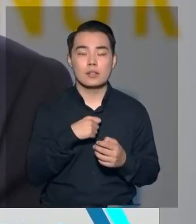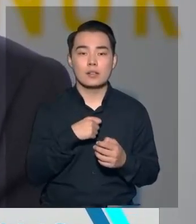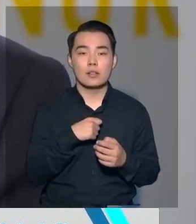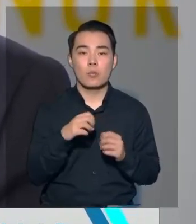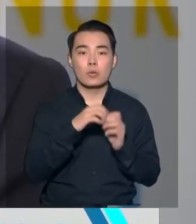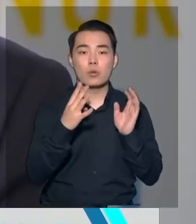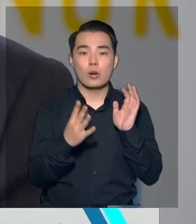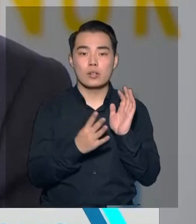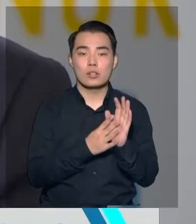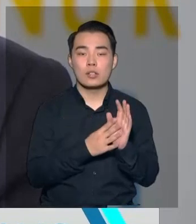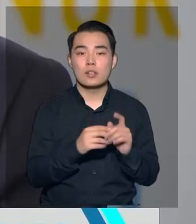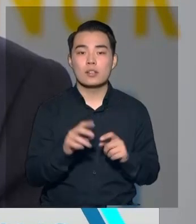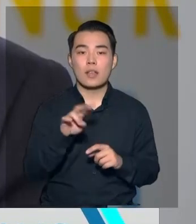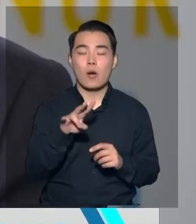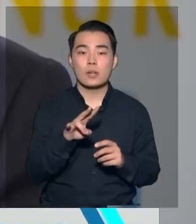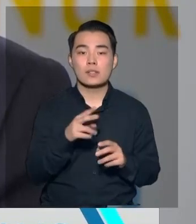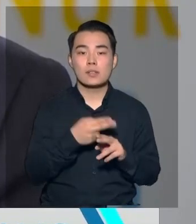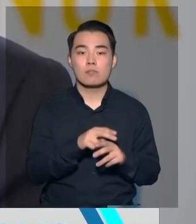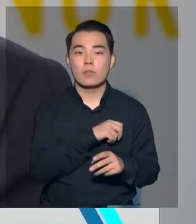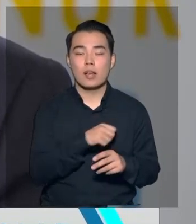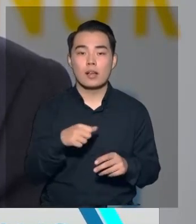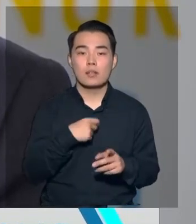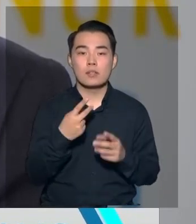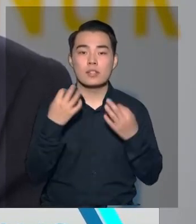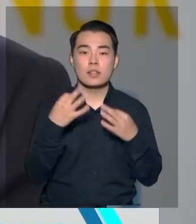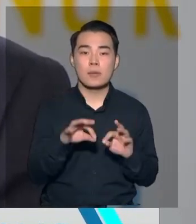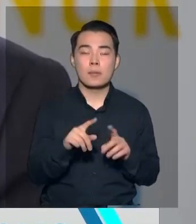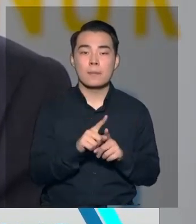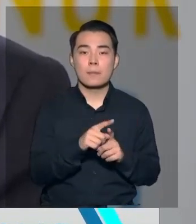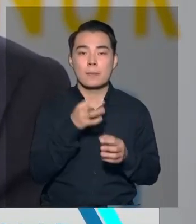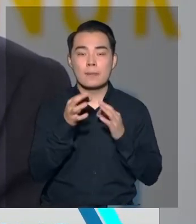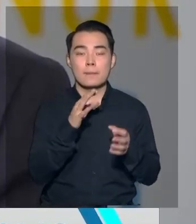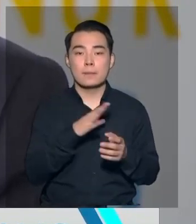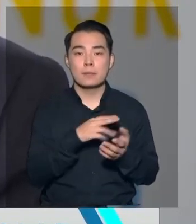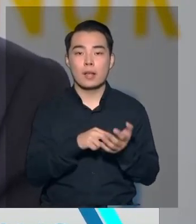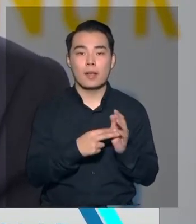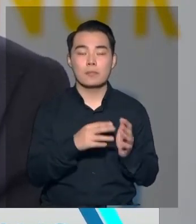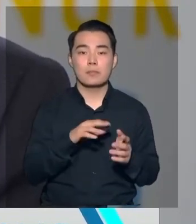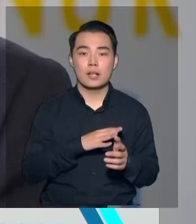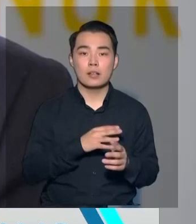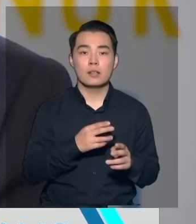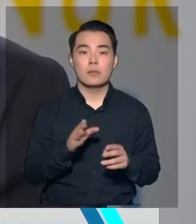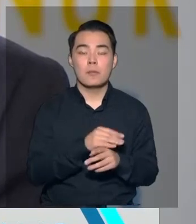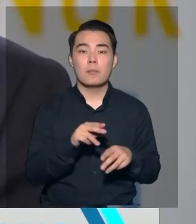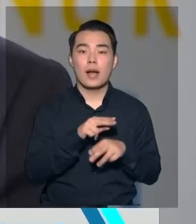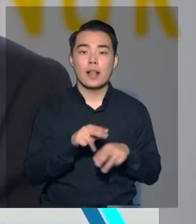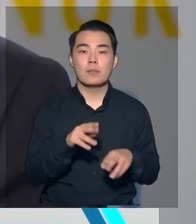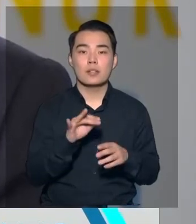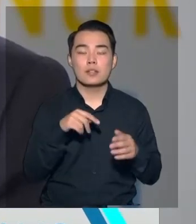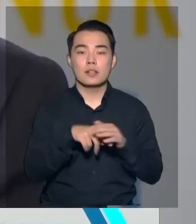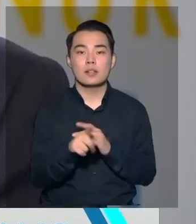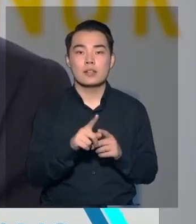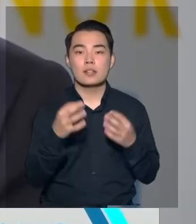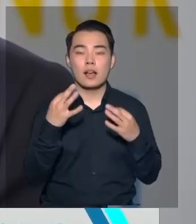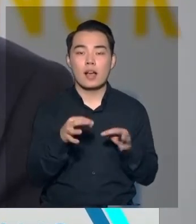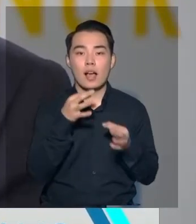19-шы наурыз күні саяси бағдарламасын жариялады. Жазда референдум өтті. Одан кейін парламенттің сессиясының